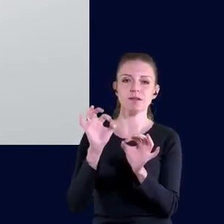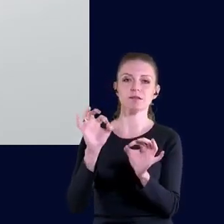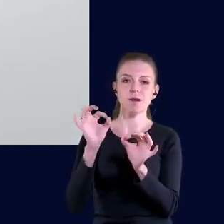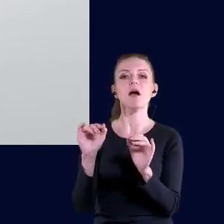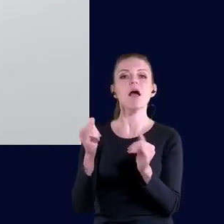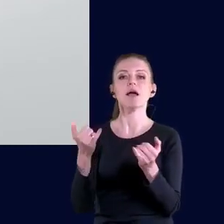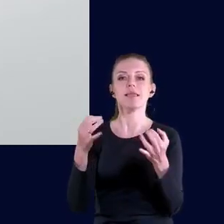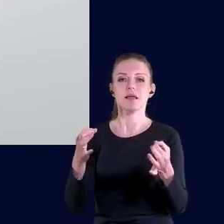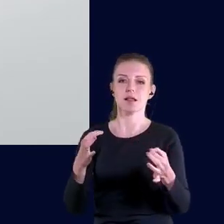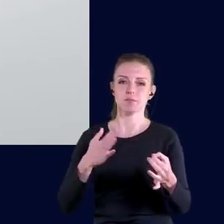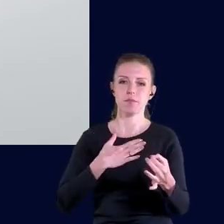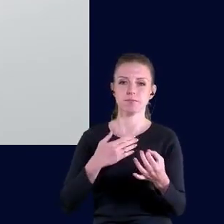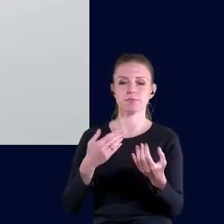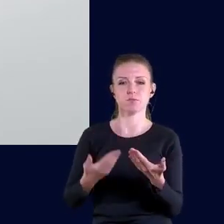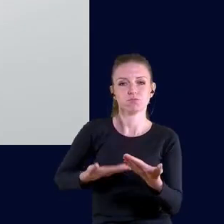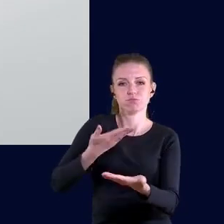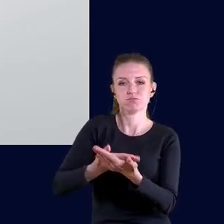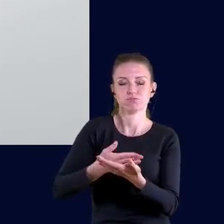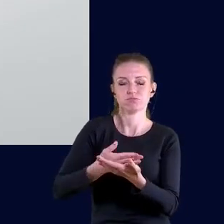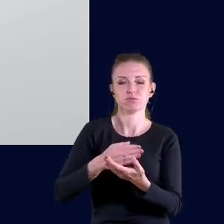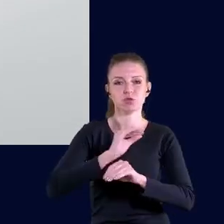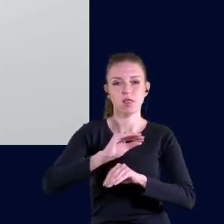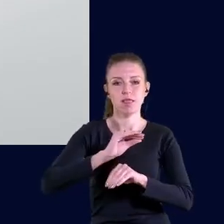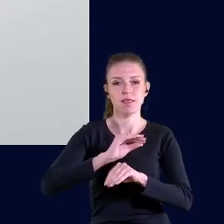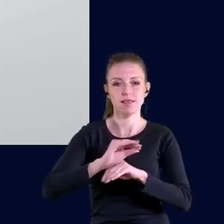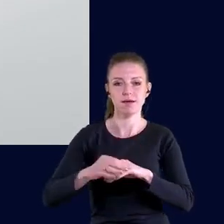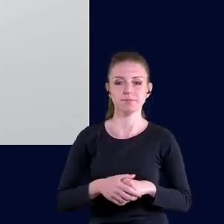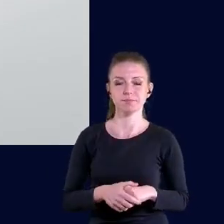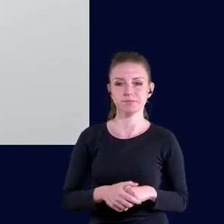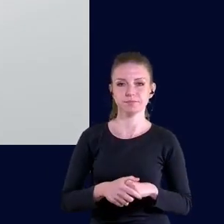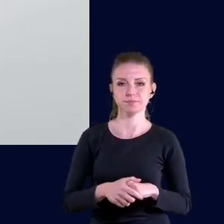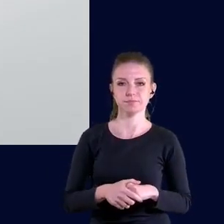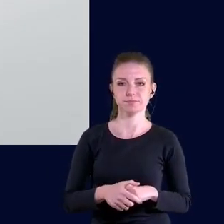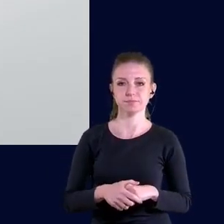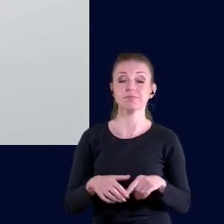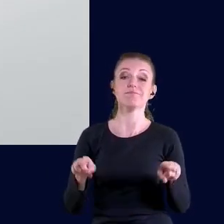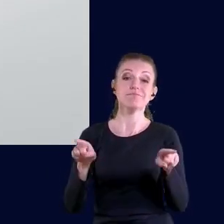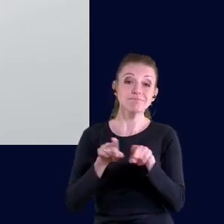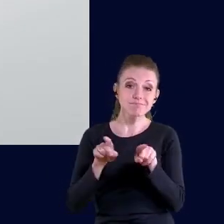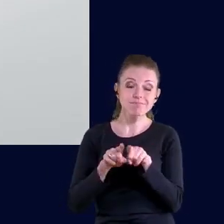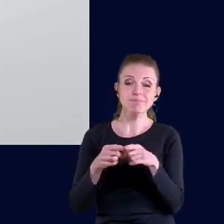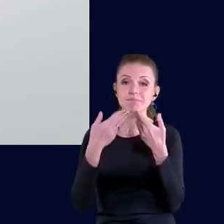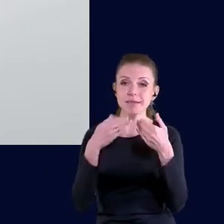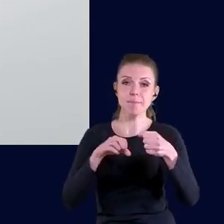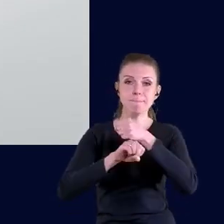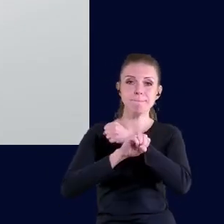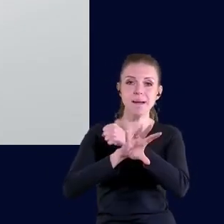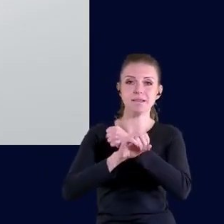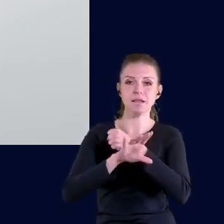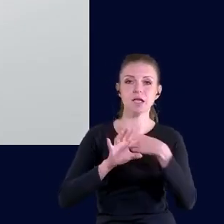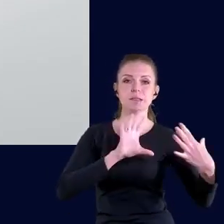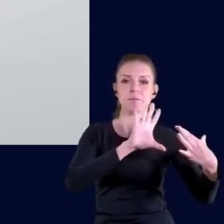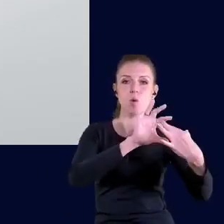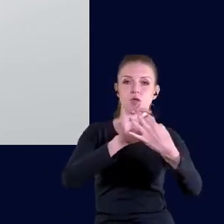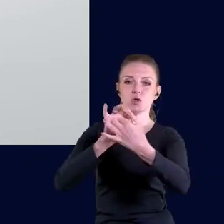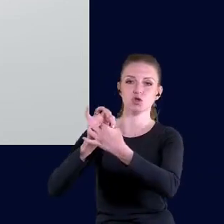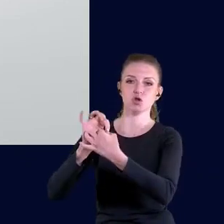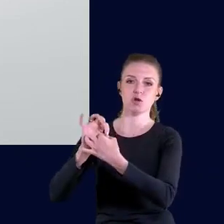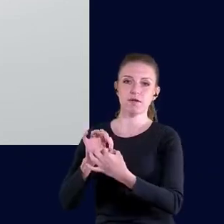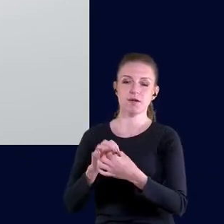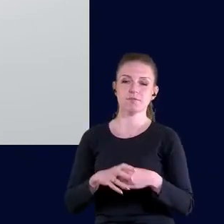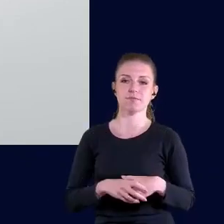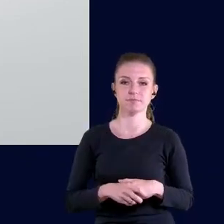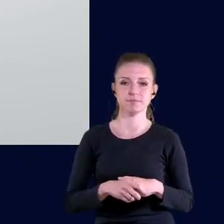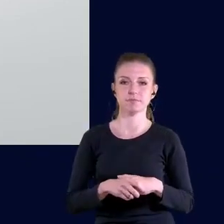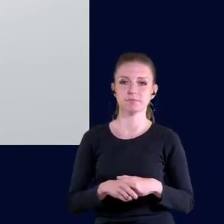dodatkowo biblioteka jaki Krakowska Akademia składają się z mediami społecznościowymi tutaj informując o